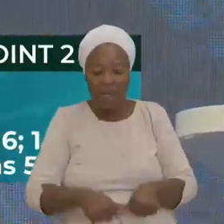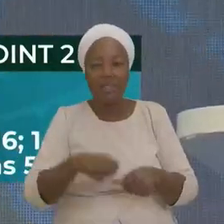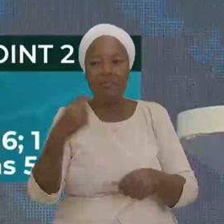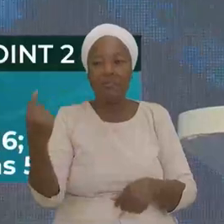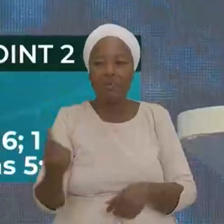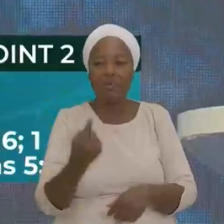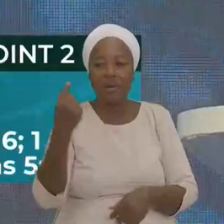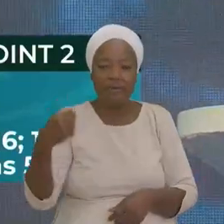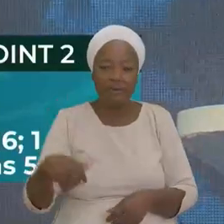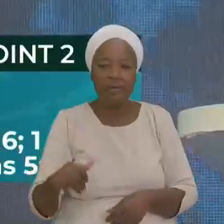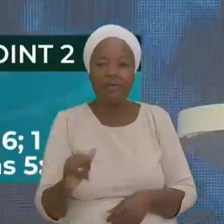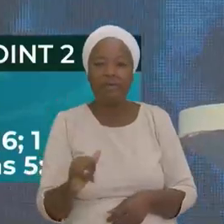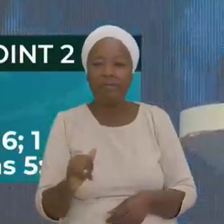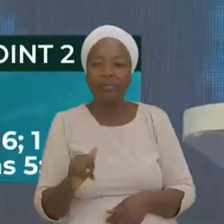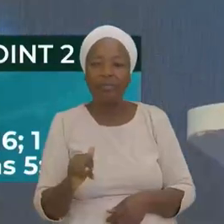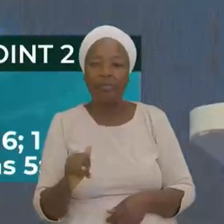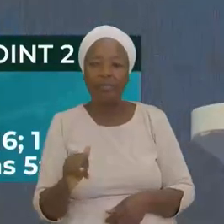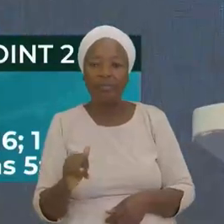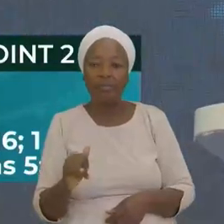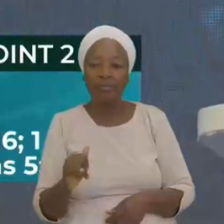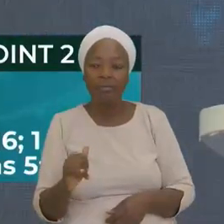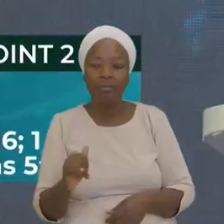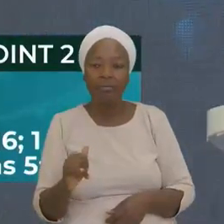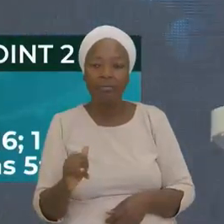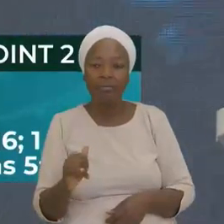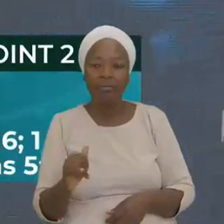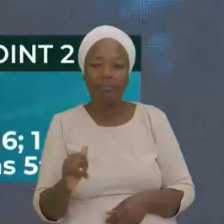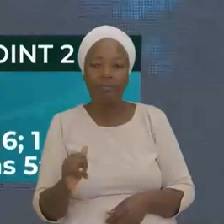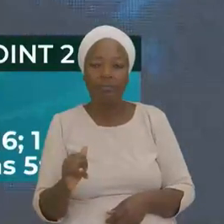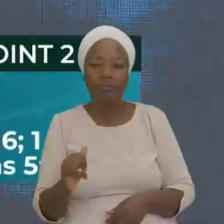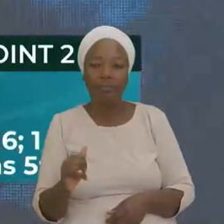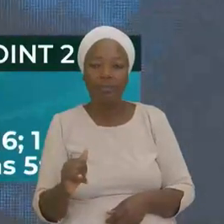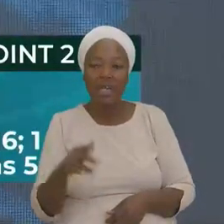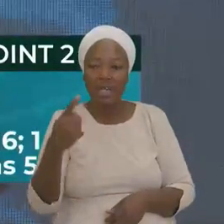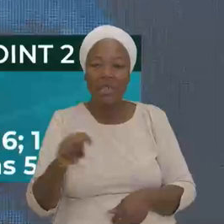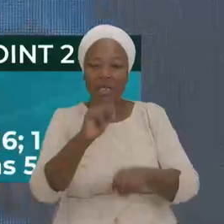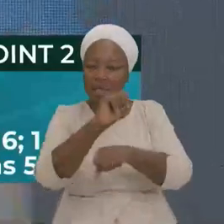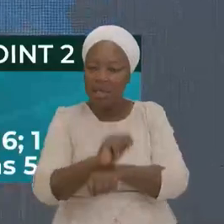qui ne vivra pas, qui ne demeurera pas éternellement,